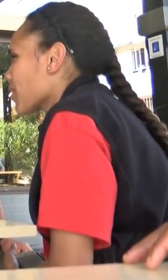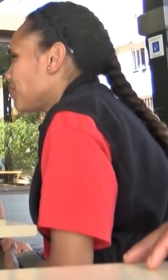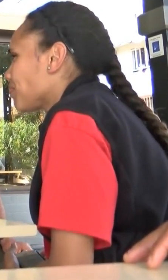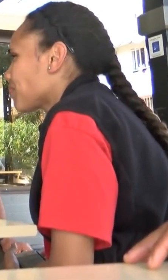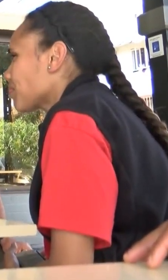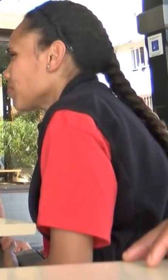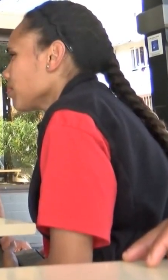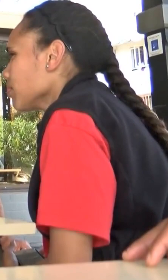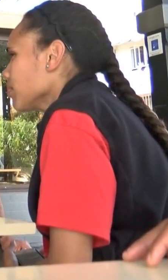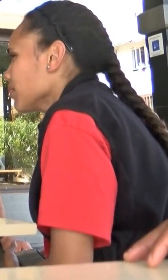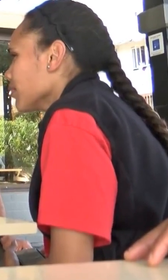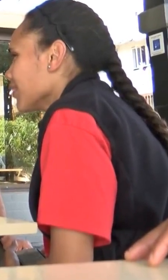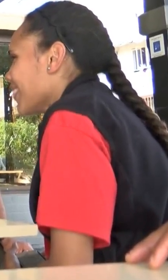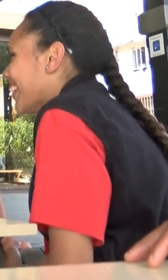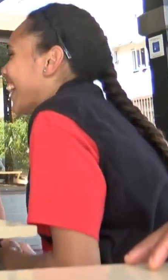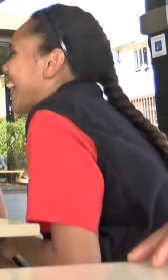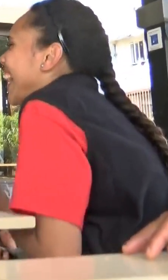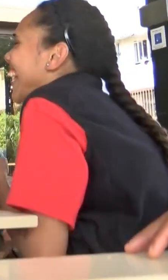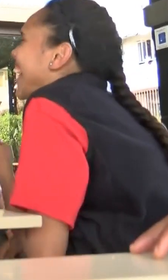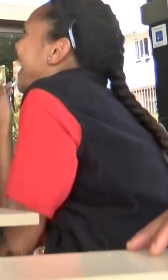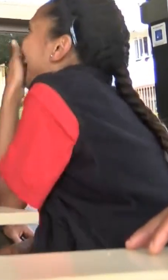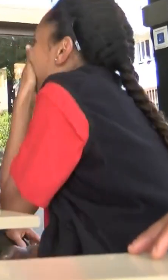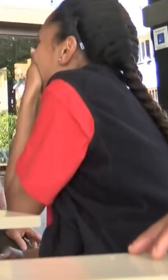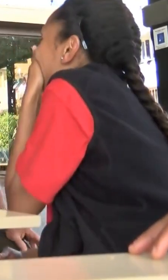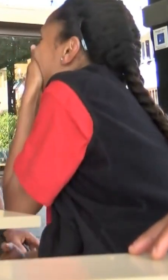pas possible. En plus, tu louches, t'arriveras pas à viser.